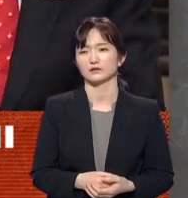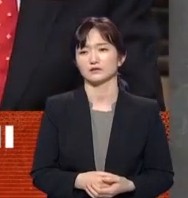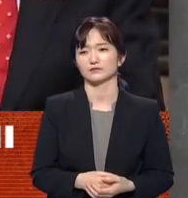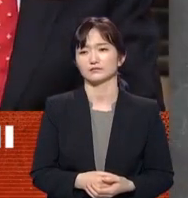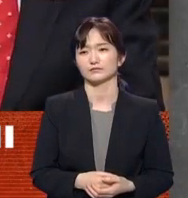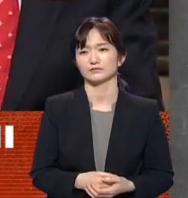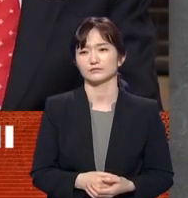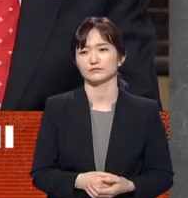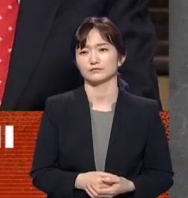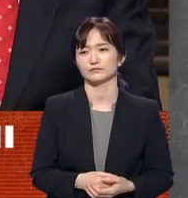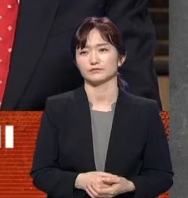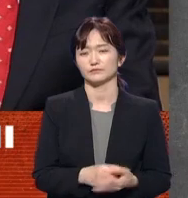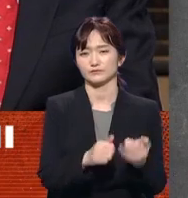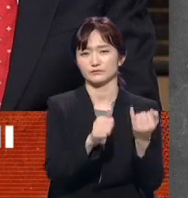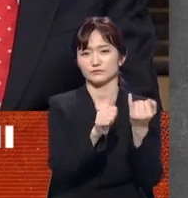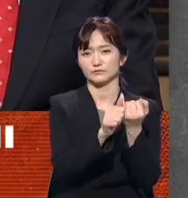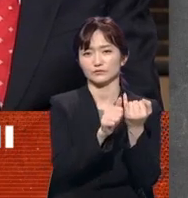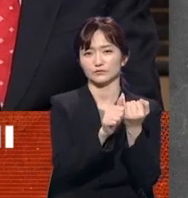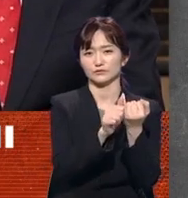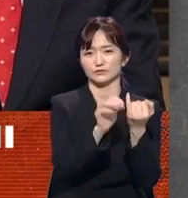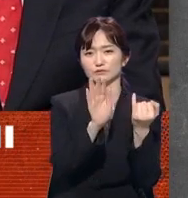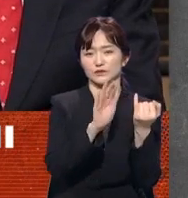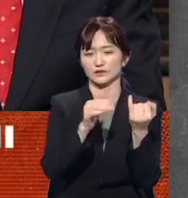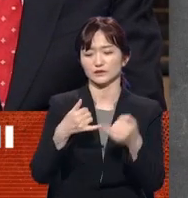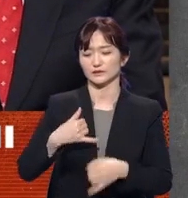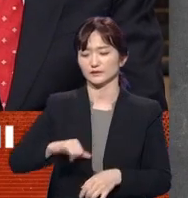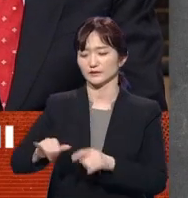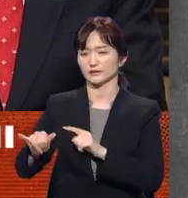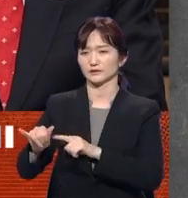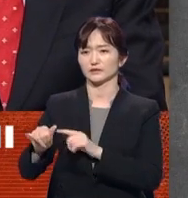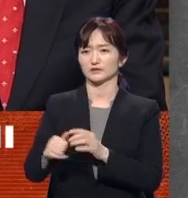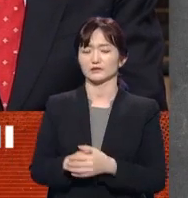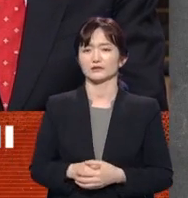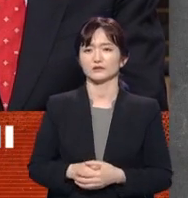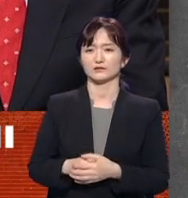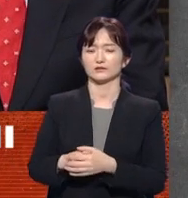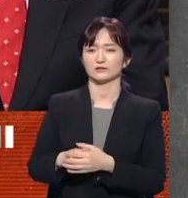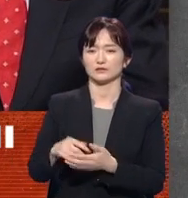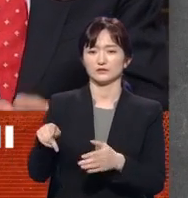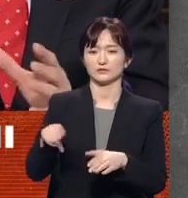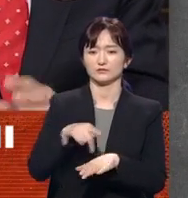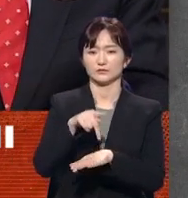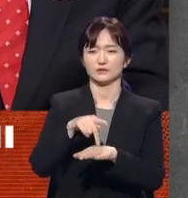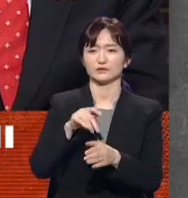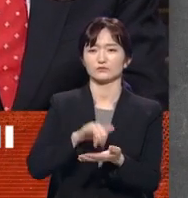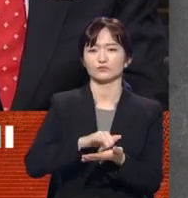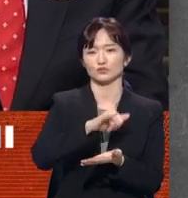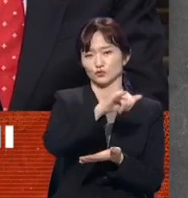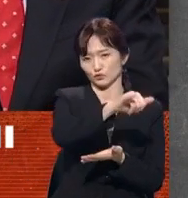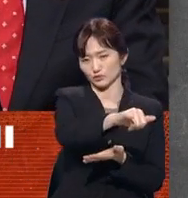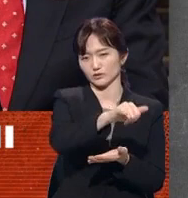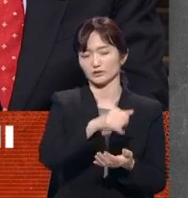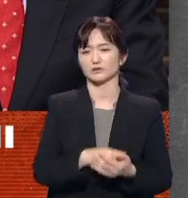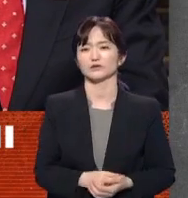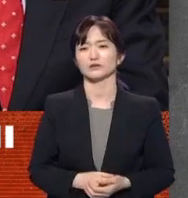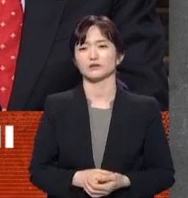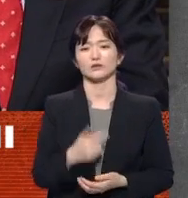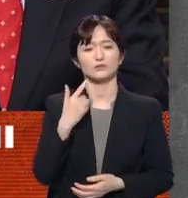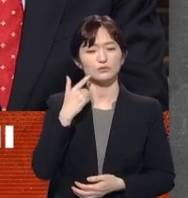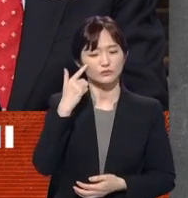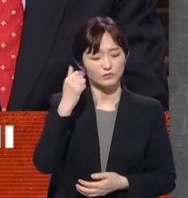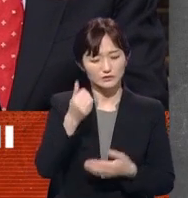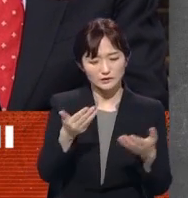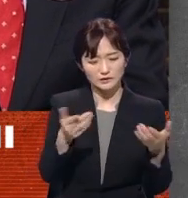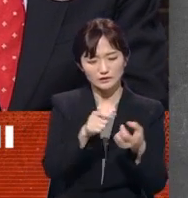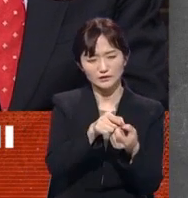상황이긴 합니다만 어머니 아버지가 그 국내도 아니고 외국에 가서 굉장히 오랜 기간 동안에 목회 활동을 갔다 하는